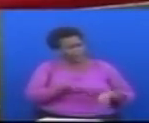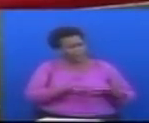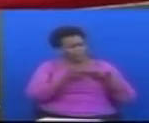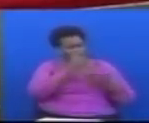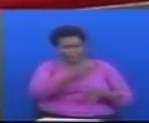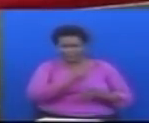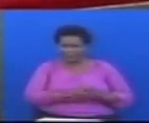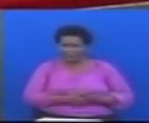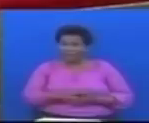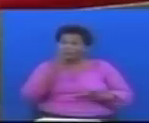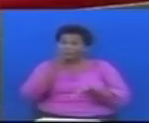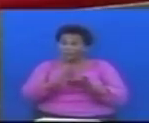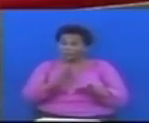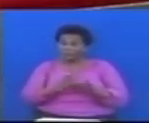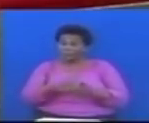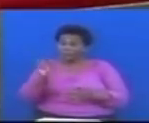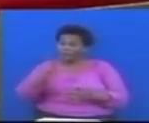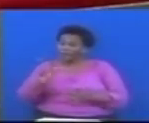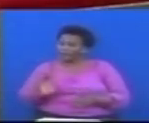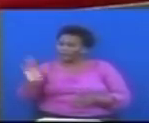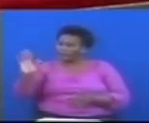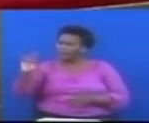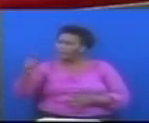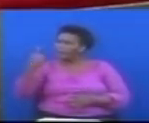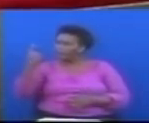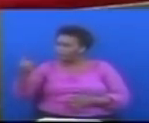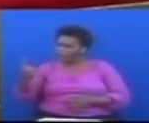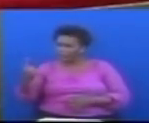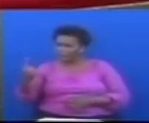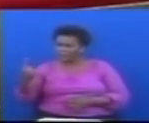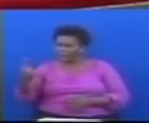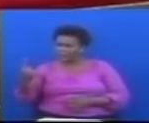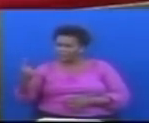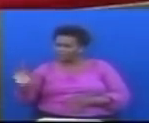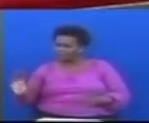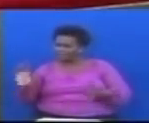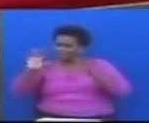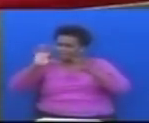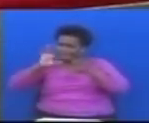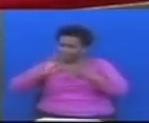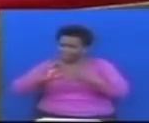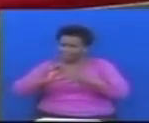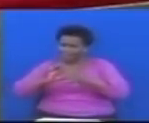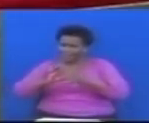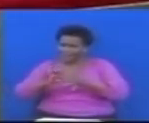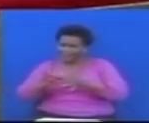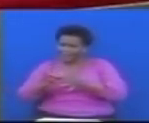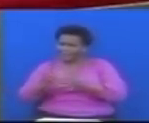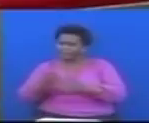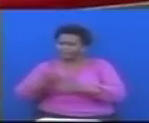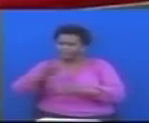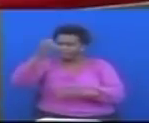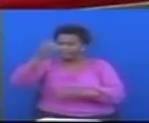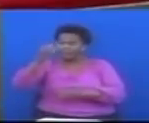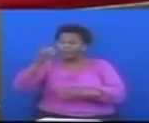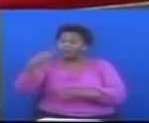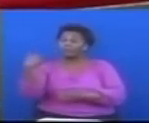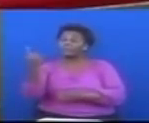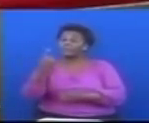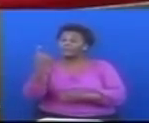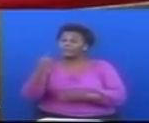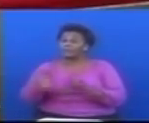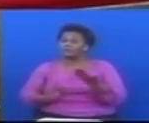Mheshimiwa Mbunge, ni kweli wilaya ya Liwale kwa mara ya kwanza imeunganishwa na gridi ya taifa kupitia kituo cha Maumbika. Lakini